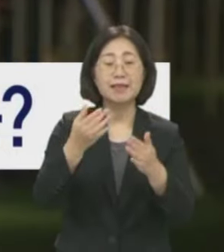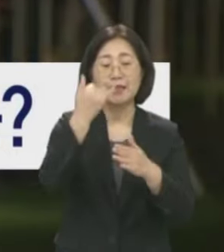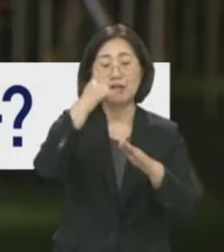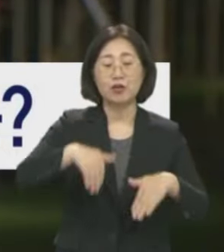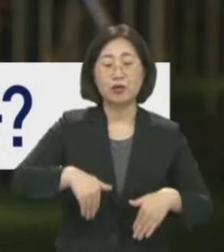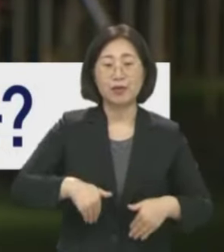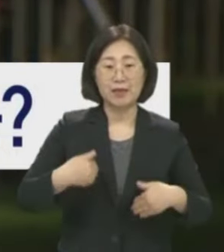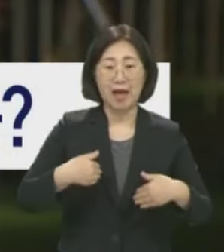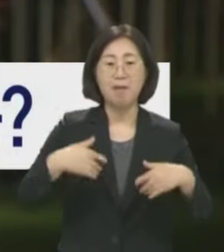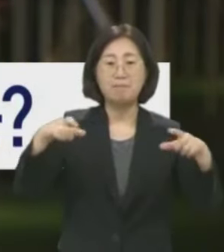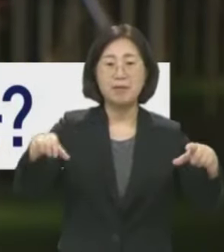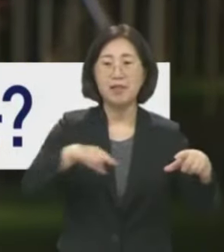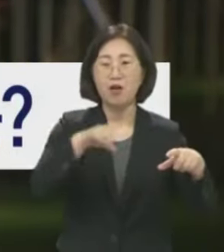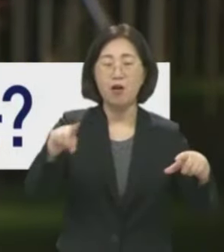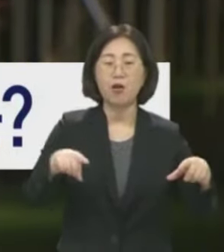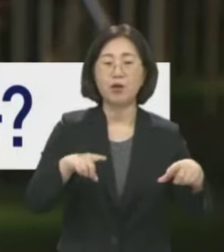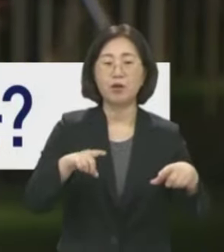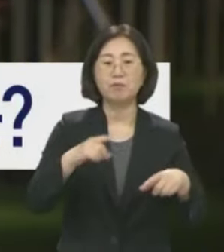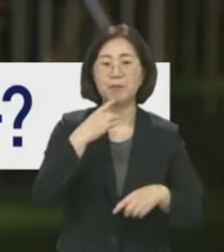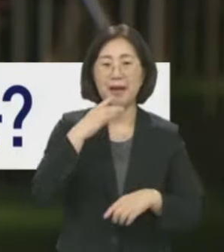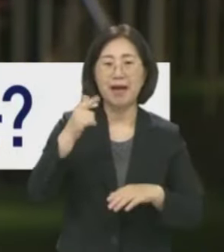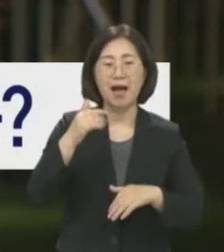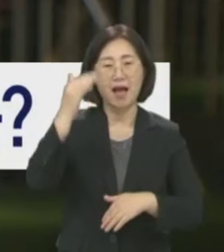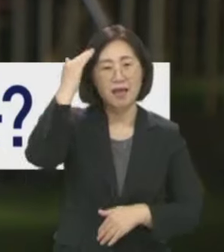충남을 넘어서서 대한민국의 대표 축제로